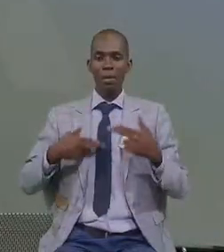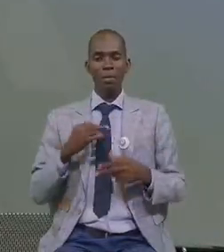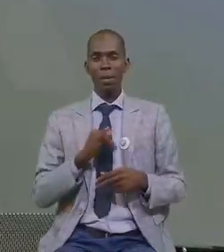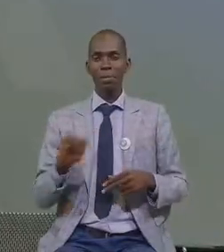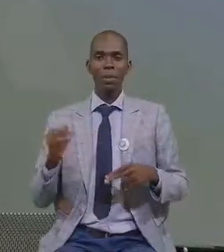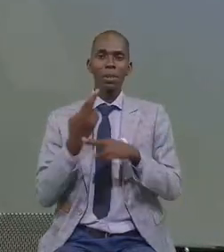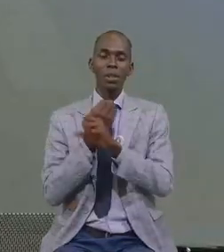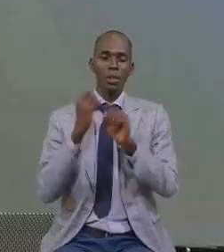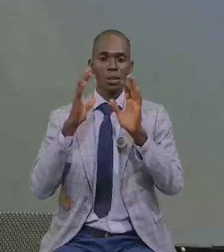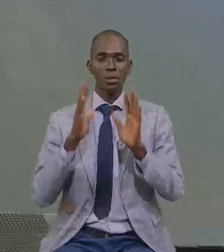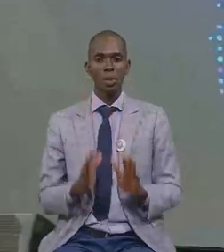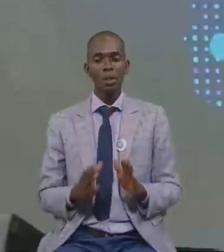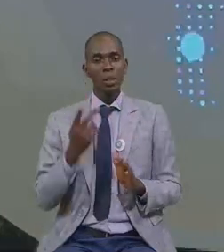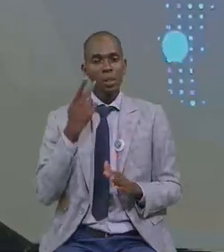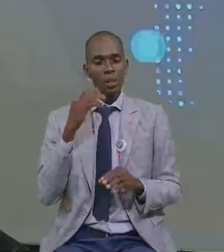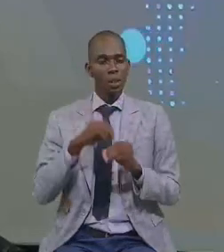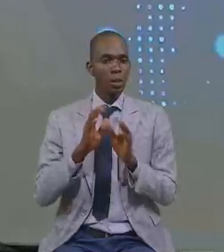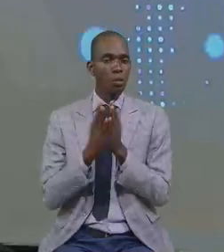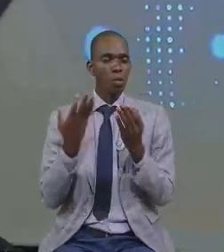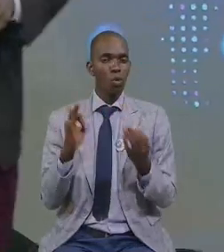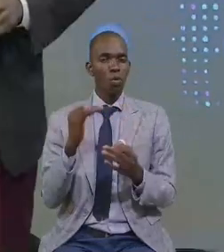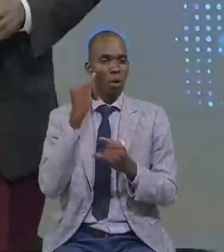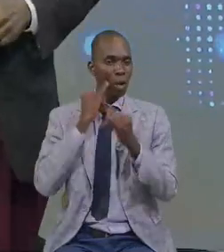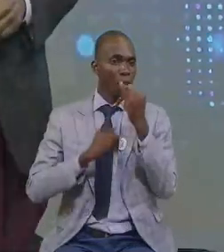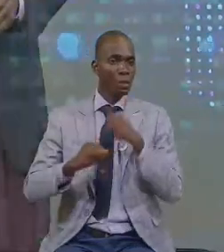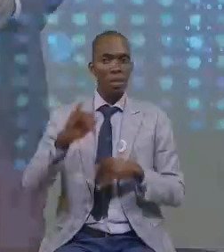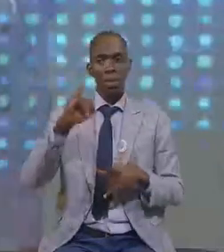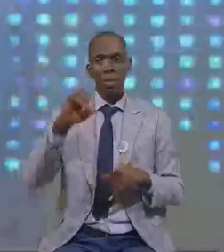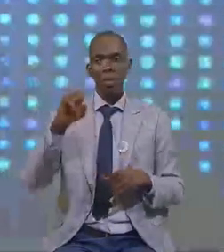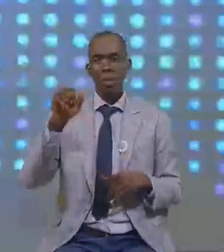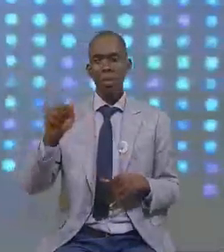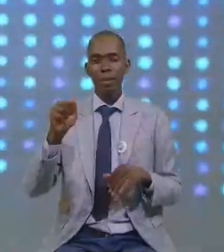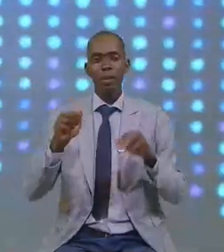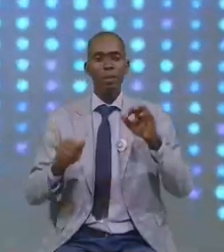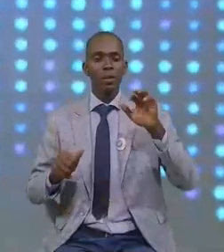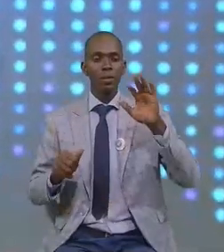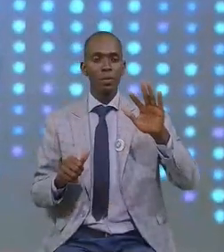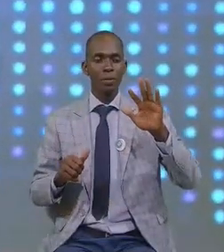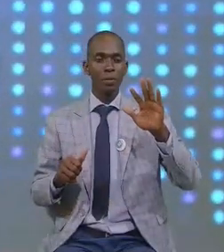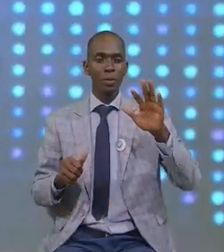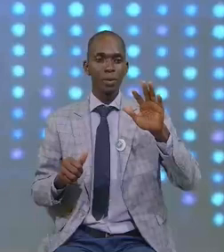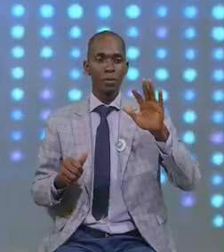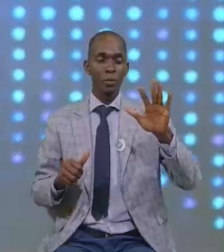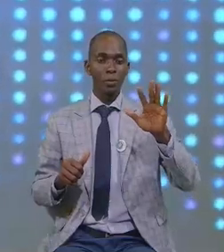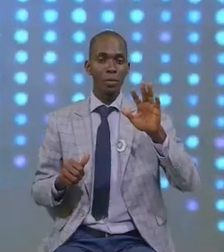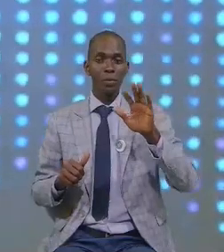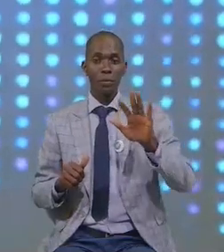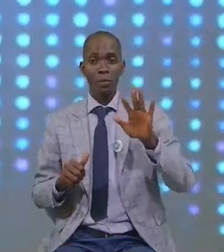Rédempteur vivifiant. Ésaïe, chapitre 55, verset